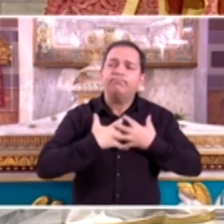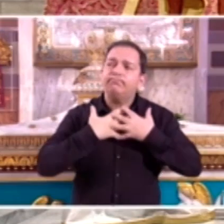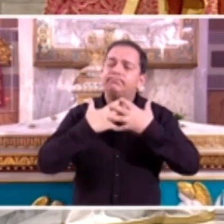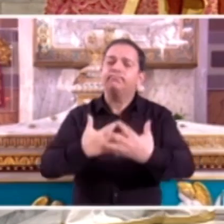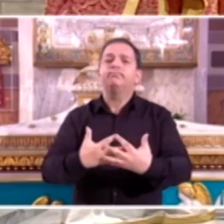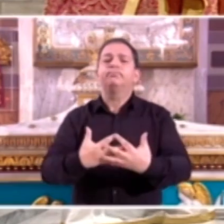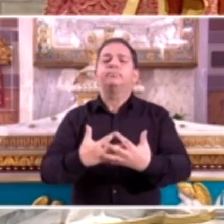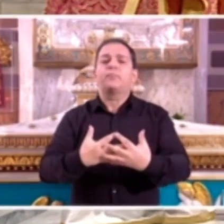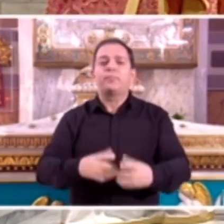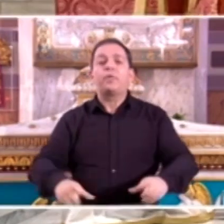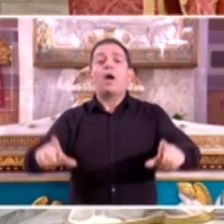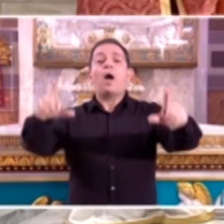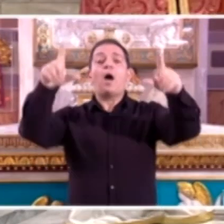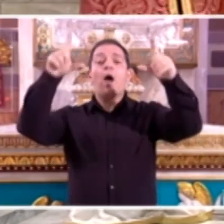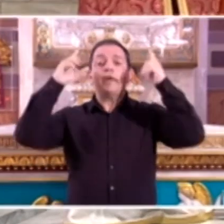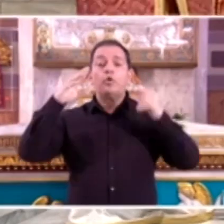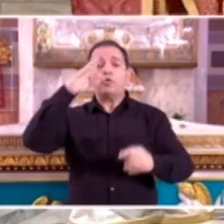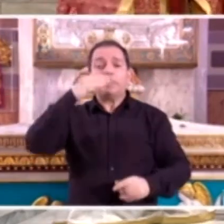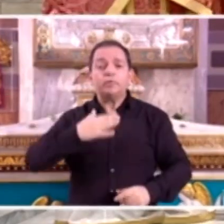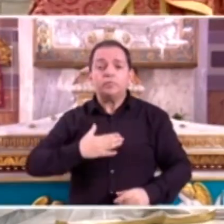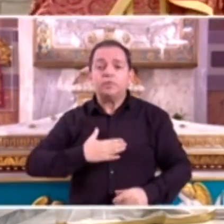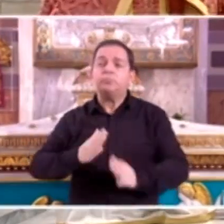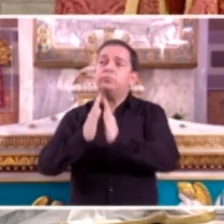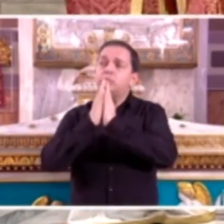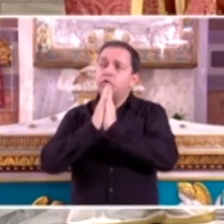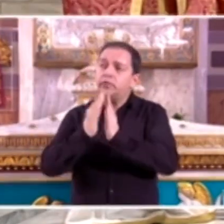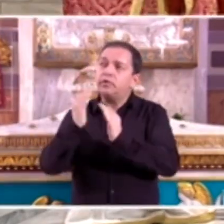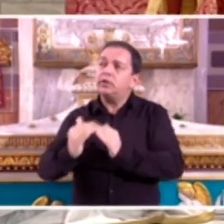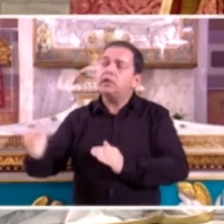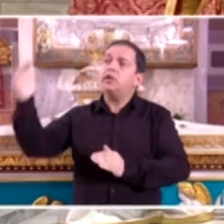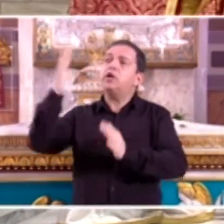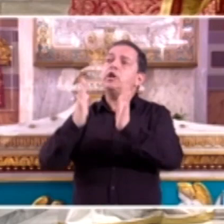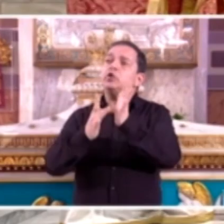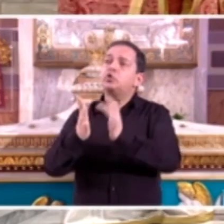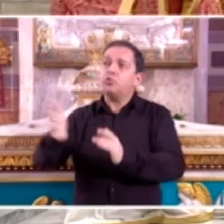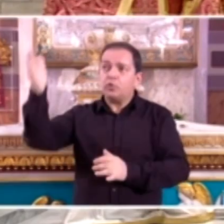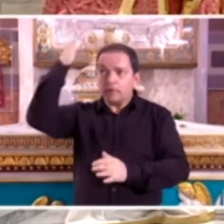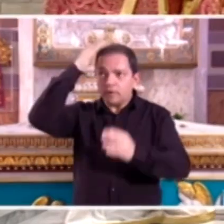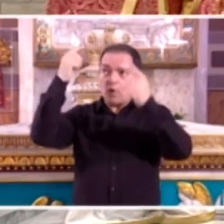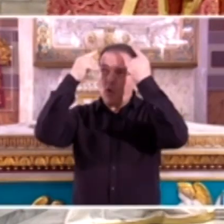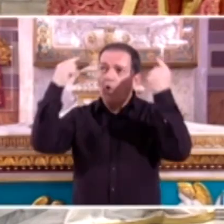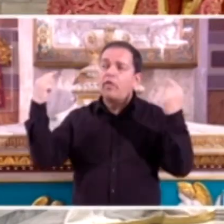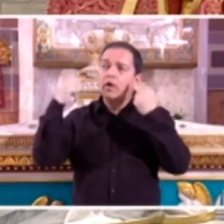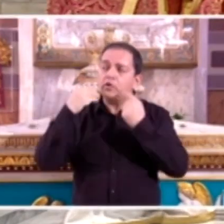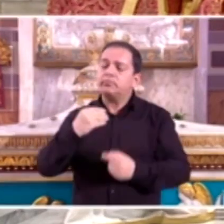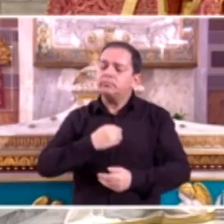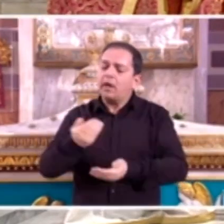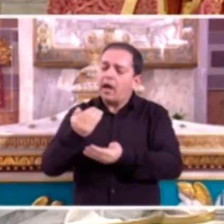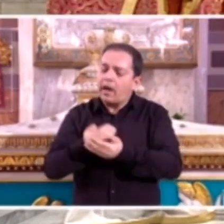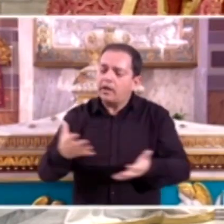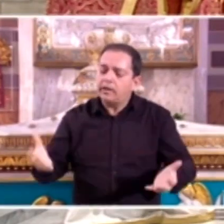φιλάνθρωπος. Διευχών των Αγίων Πατέρων ημών, Κύριε Ιησού Χριστέ ο Θεός, ελέησον